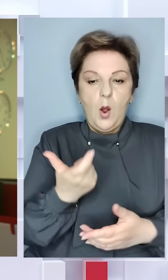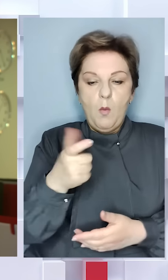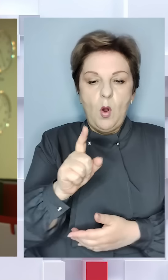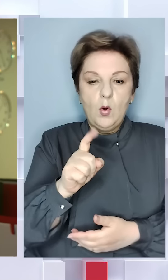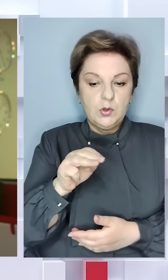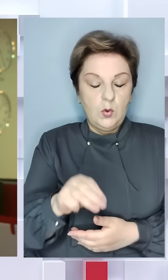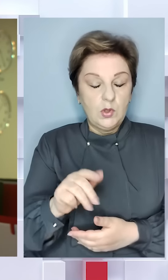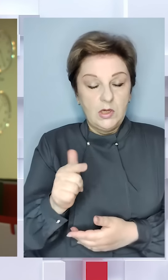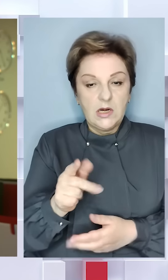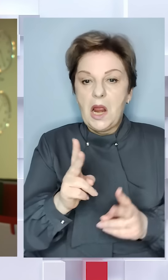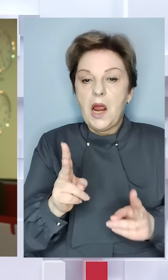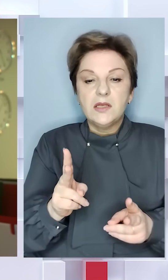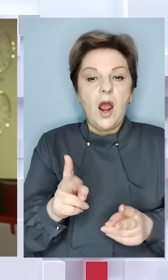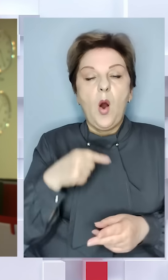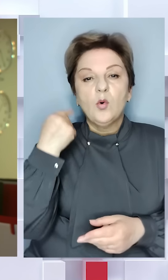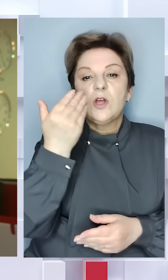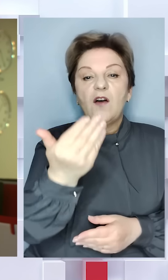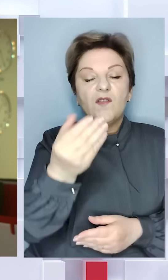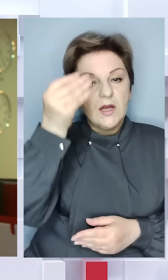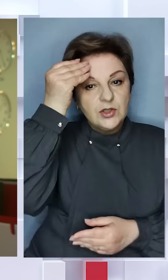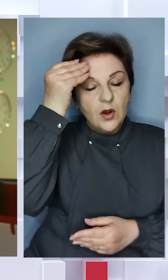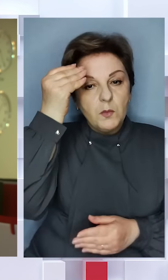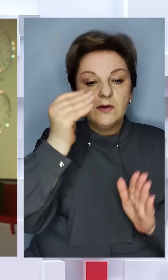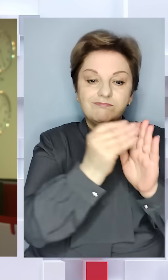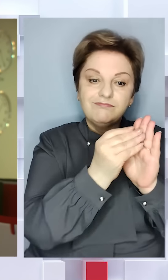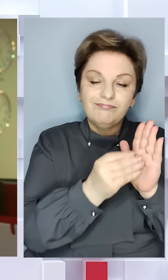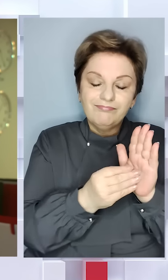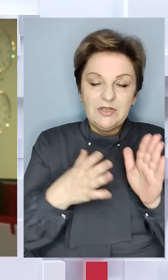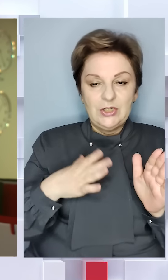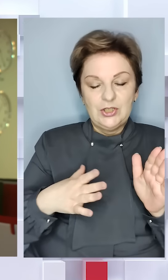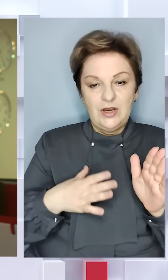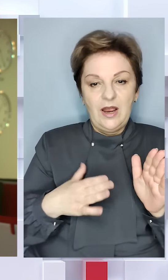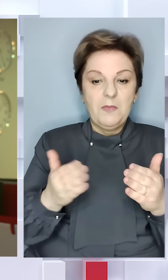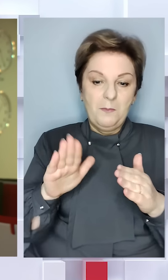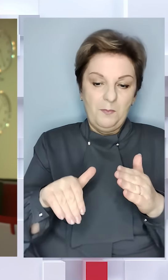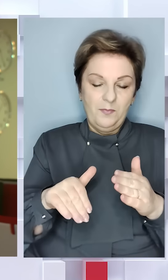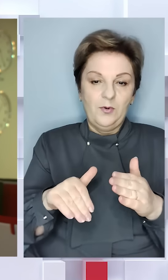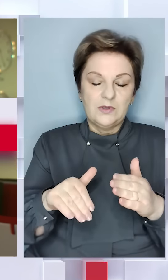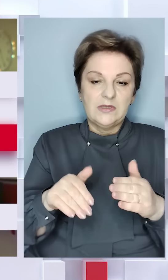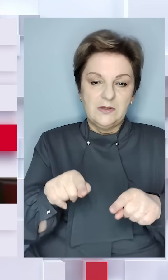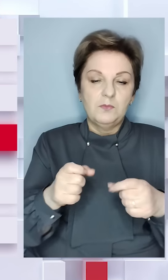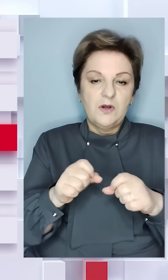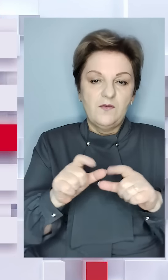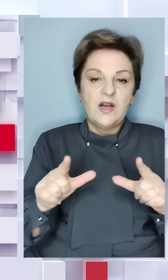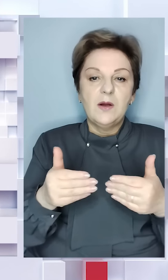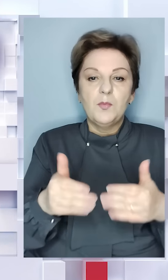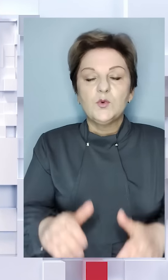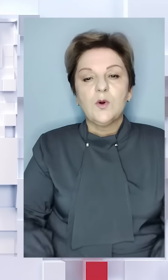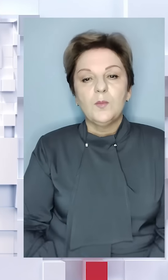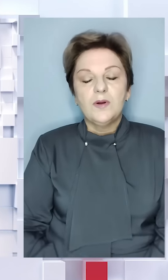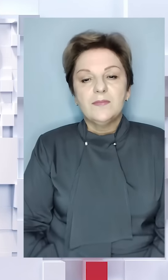тисяч гривень? Яка особисто ваша думка? Чекаю коментарів під цим випуском.